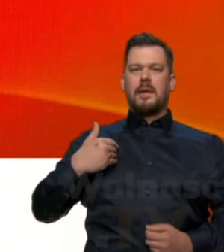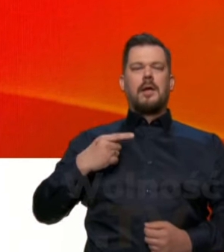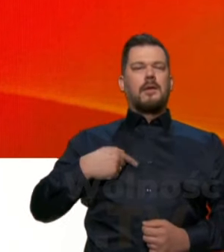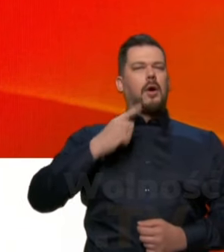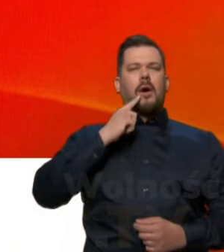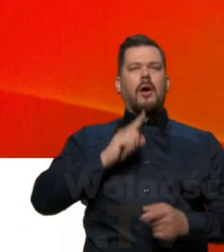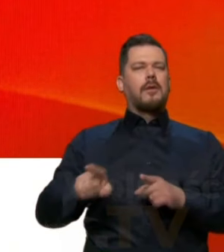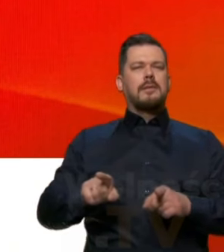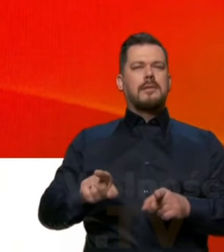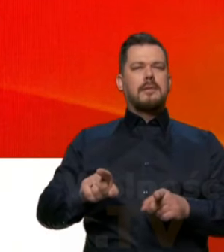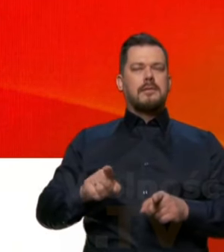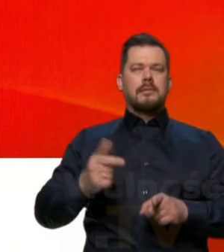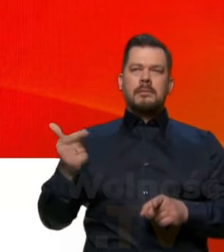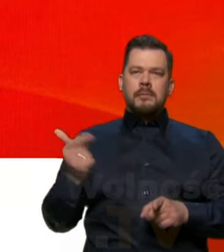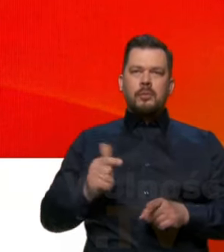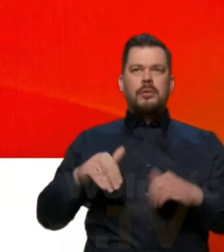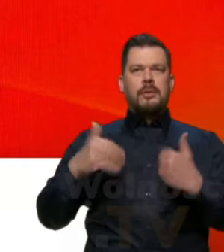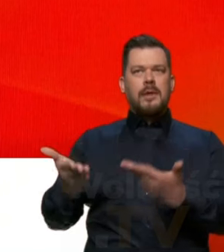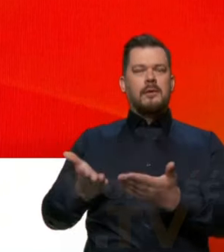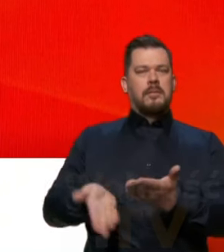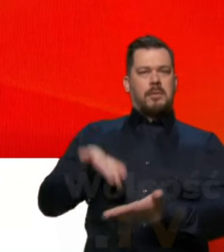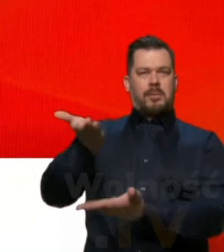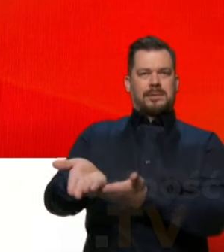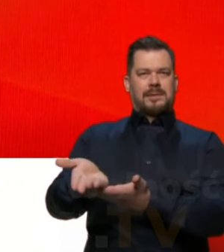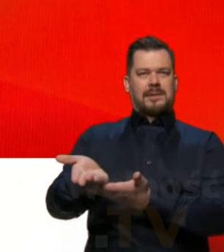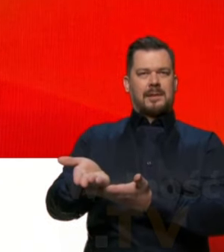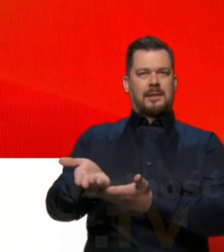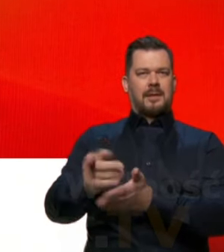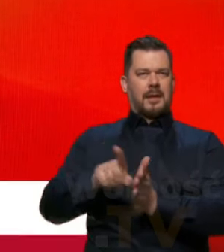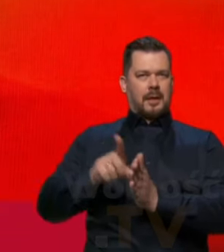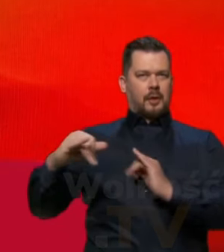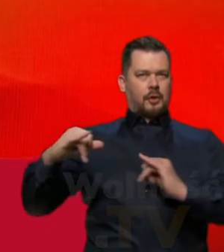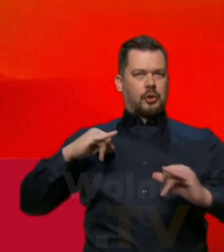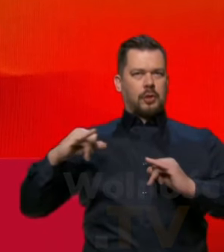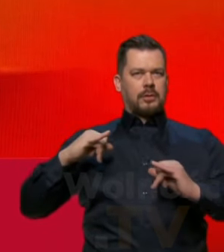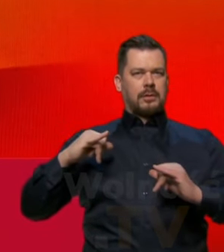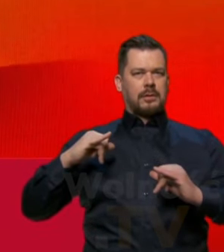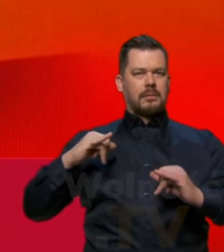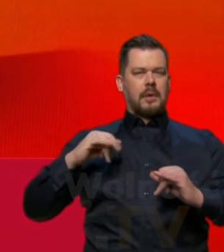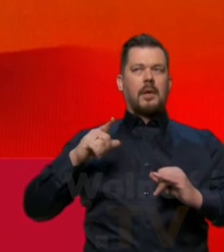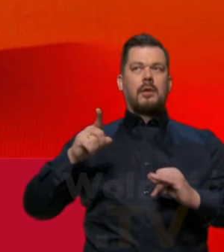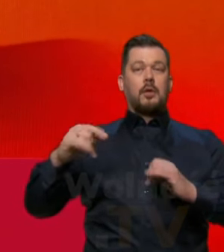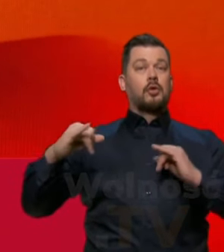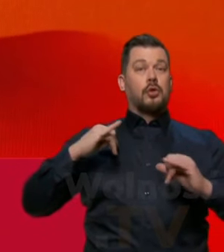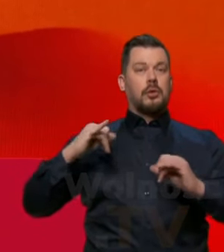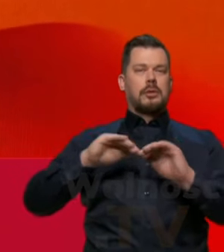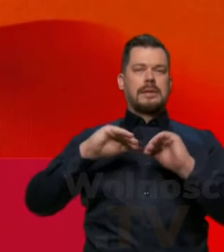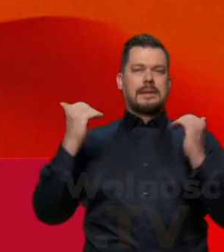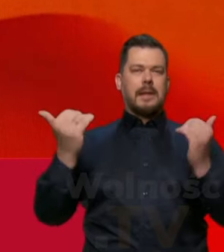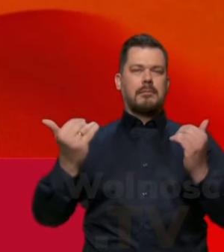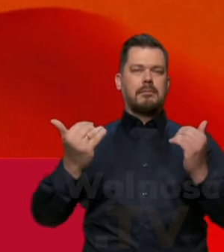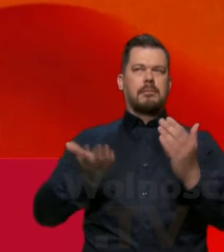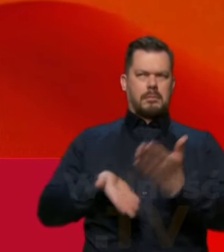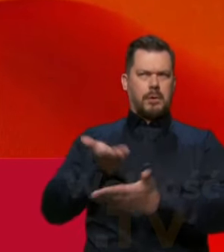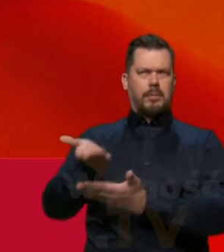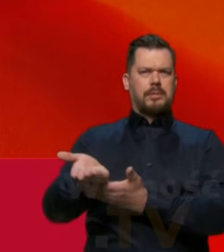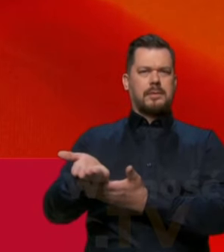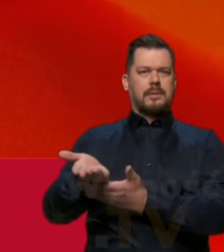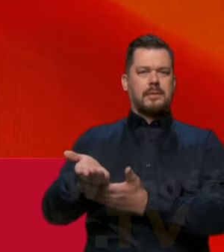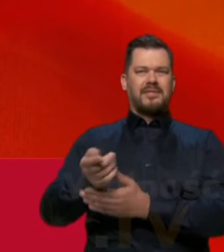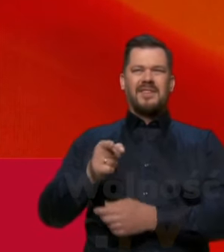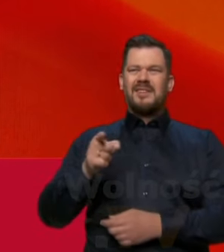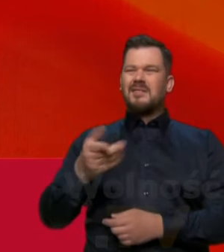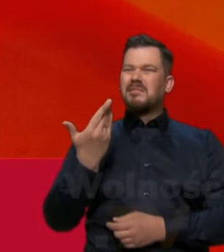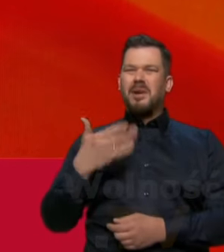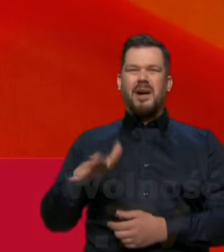tym sensie, żeby przygotowywać propozycje konkretnych, dobrych rozwiązań dla rządu i dla parlamentu. Mamy strasznie